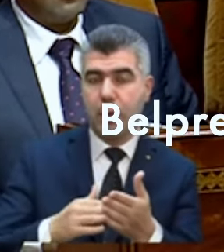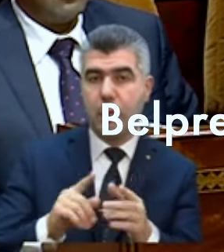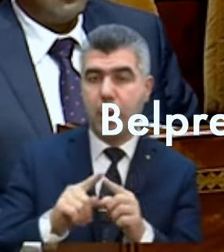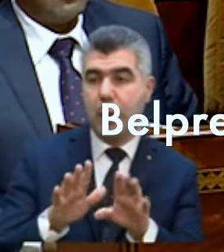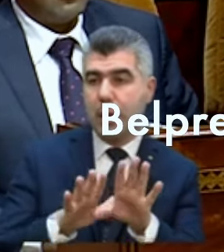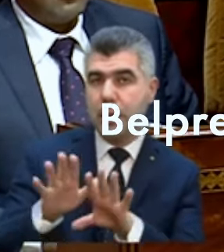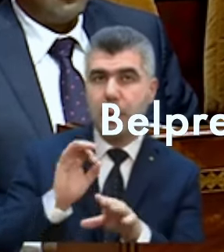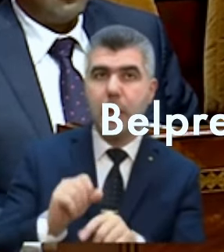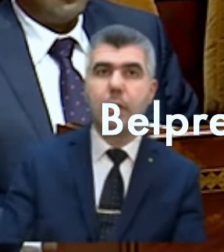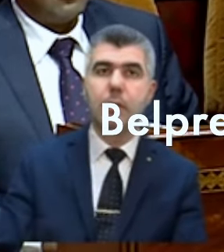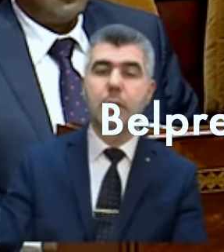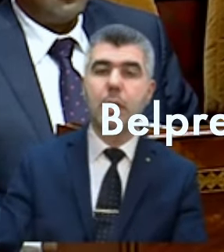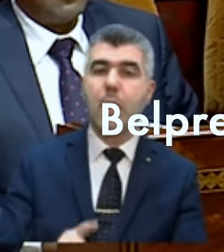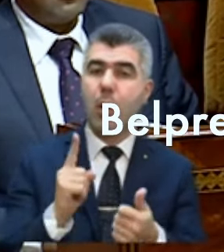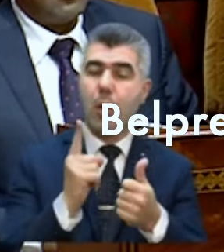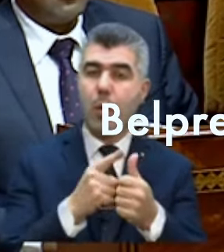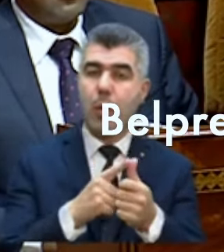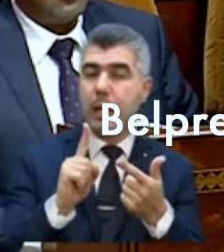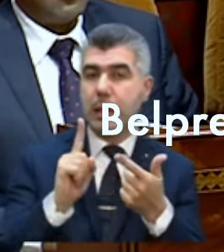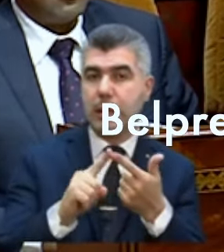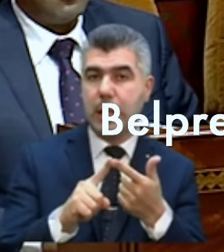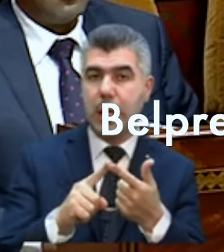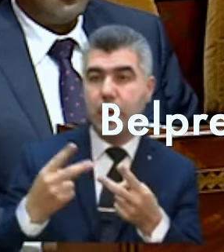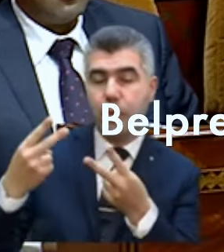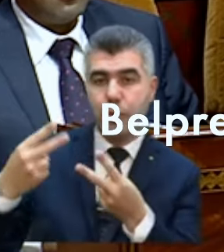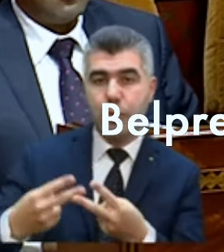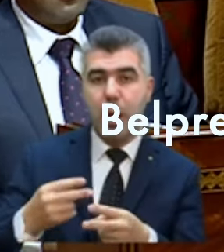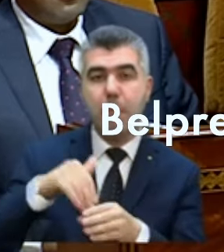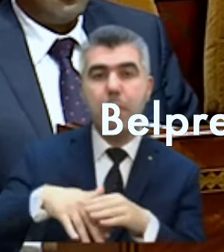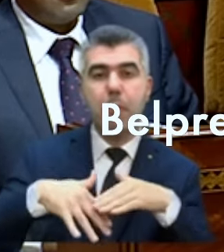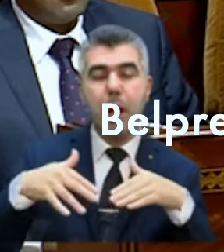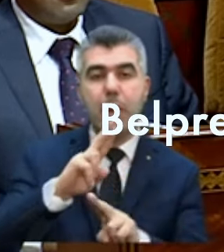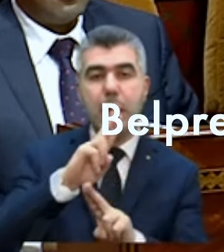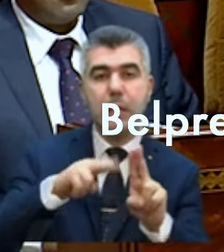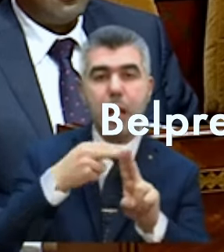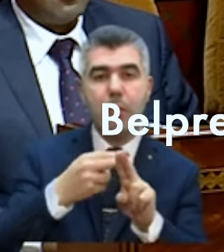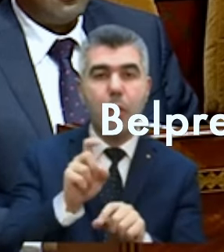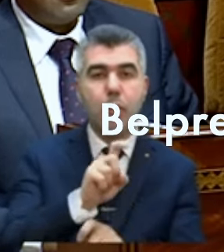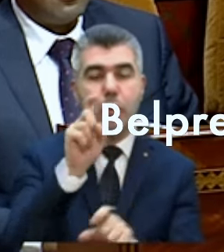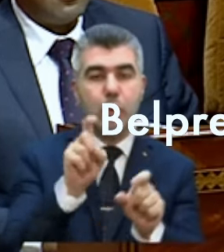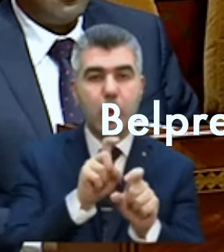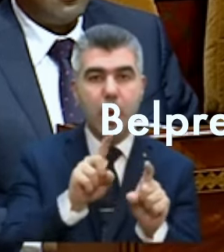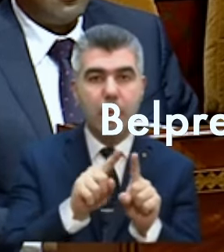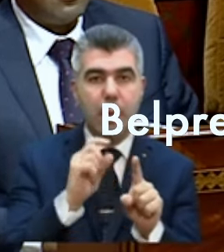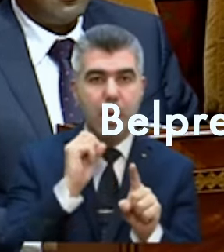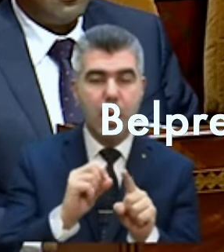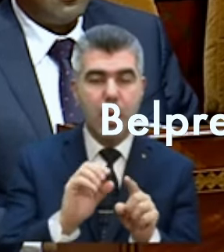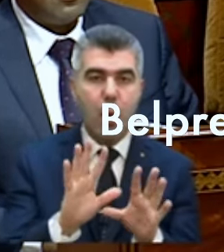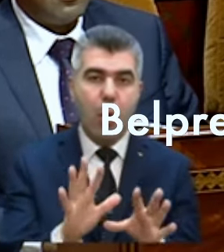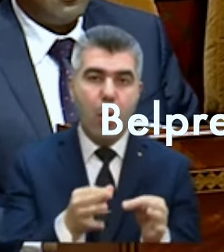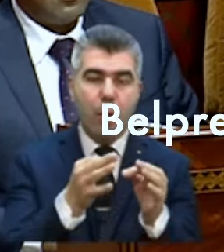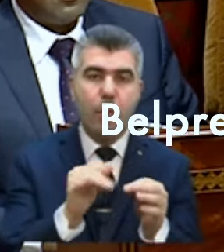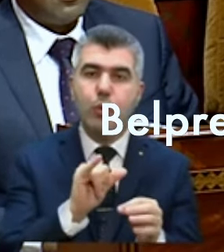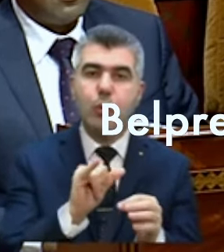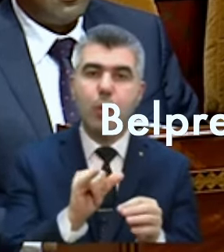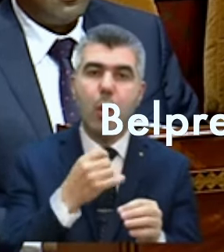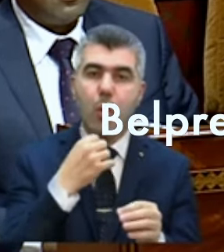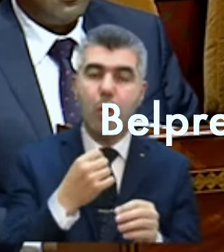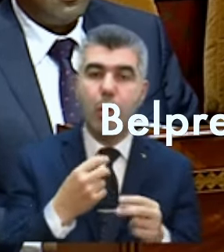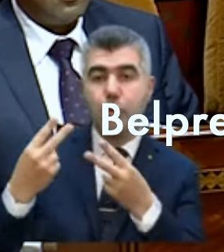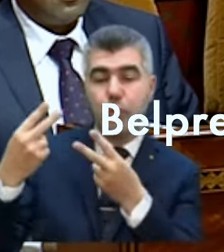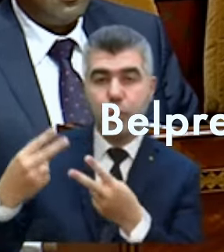ستتزايد. المسألة الأولى، الحضور في البرلمان والإجابة على الأسئلة الشفوية ليست هو المعيار. المعيار هو عطي لي شحال من جلسات